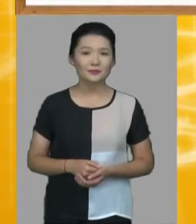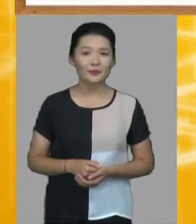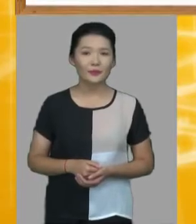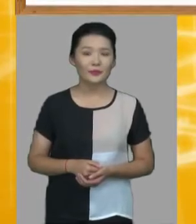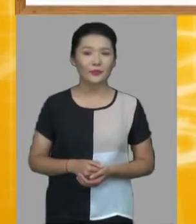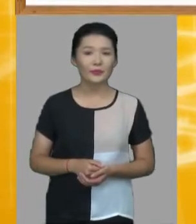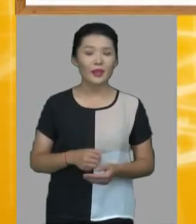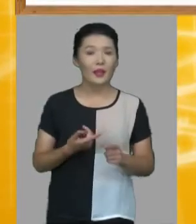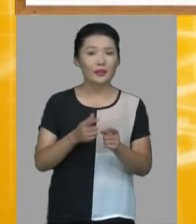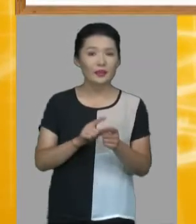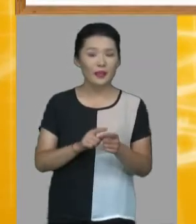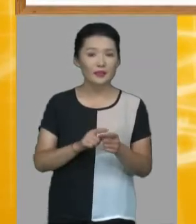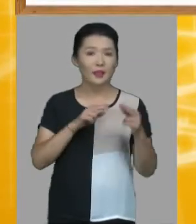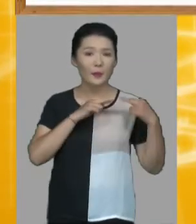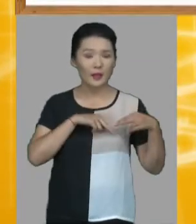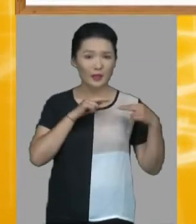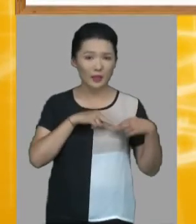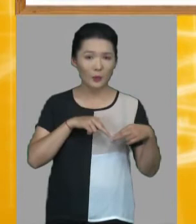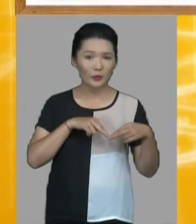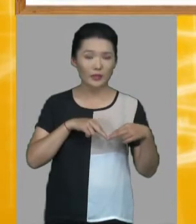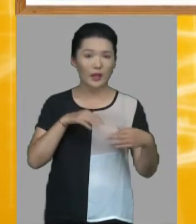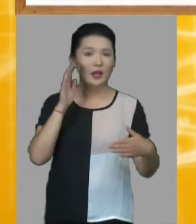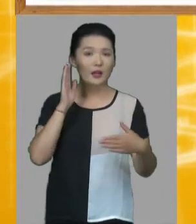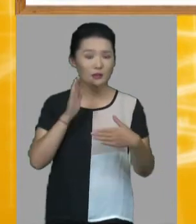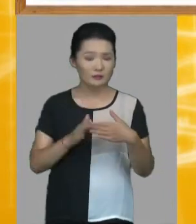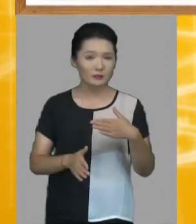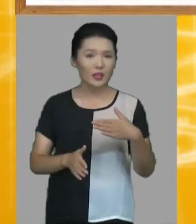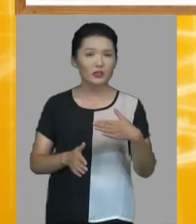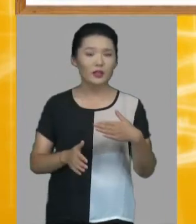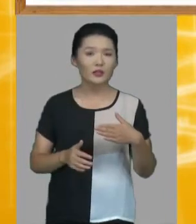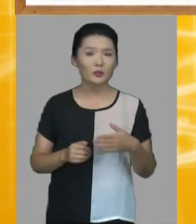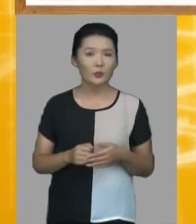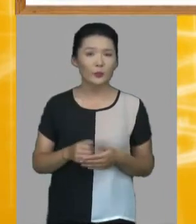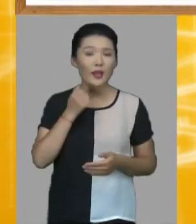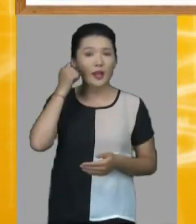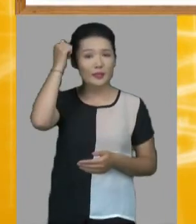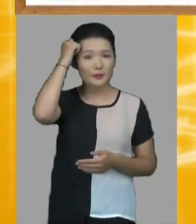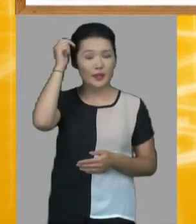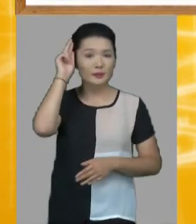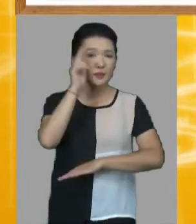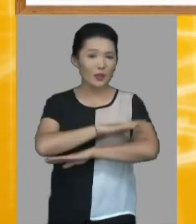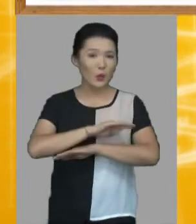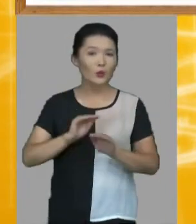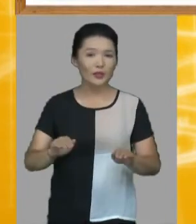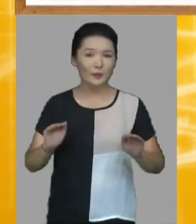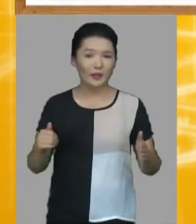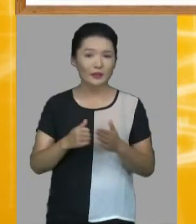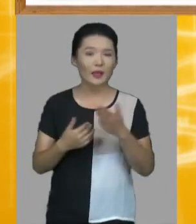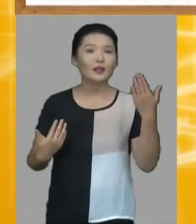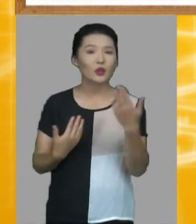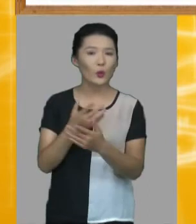На этом наша работа подошла к концу. Спасибо